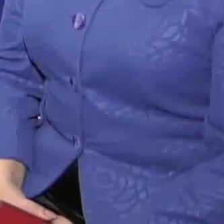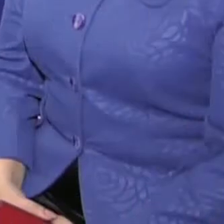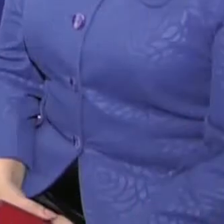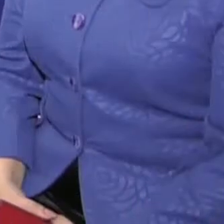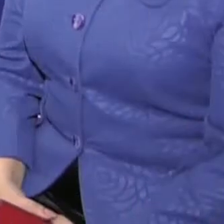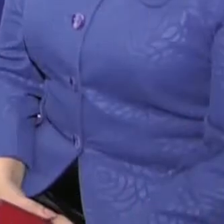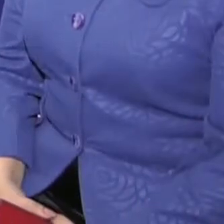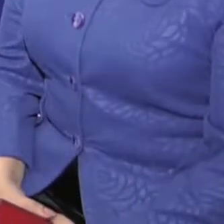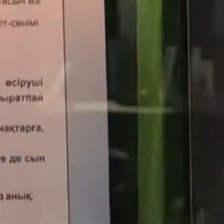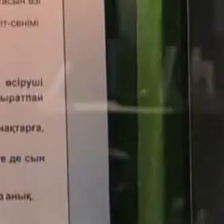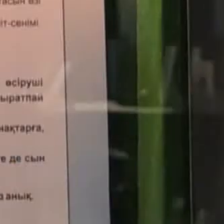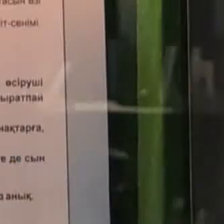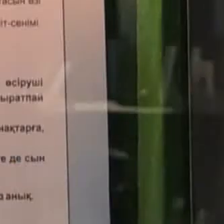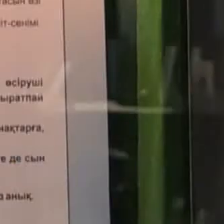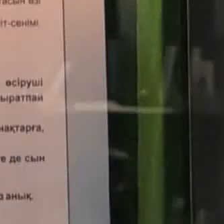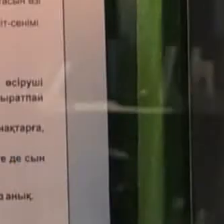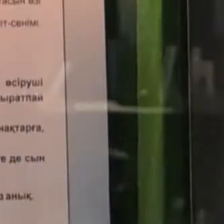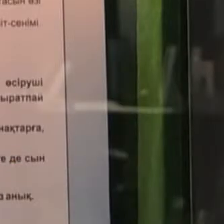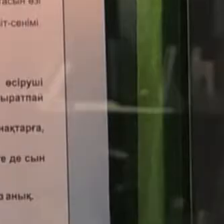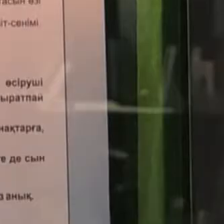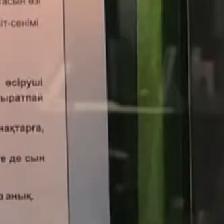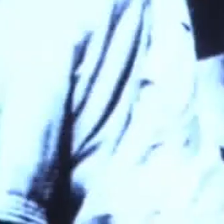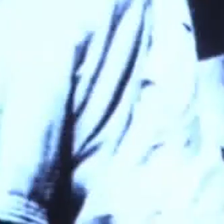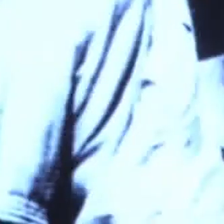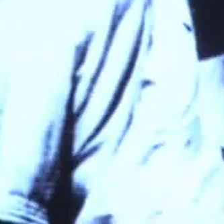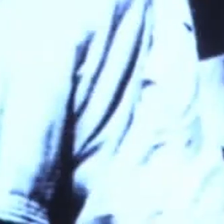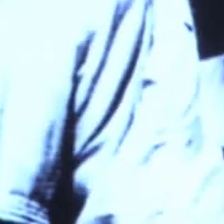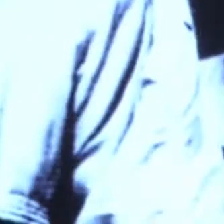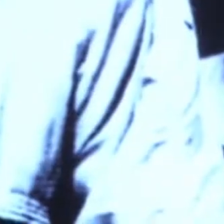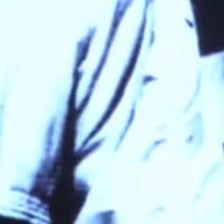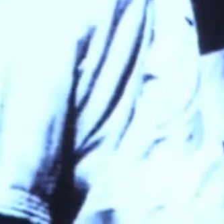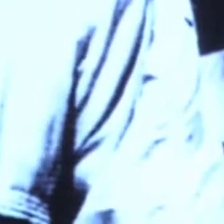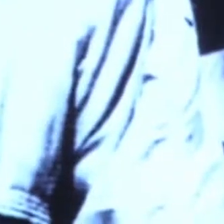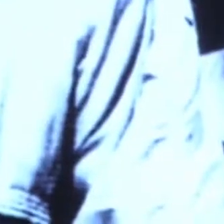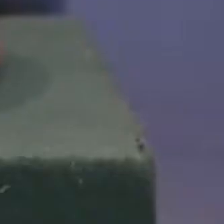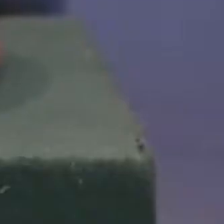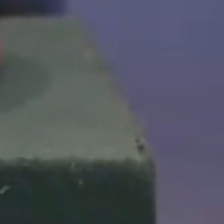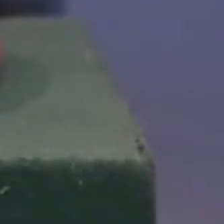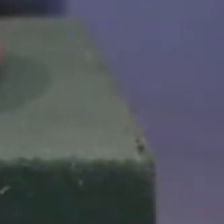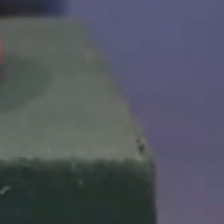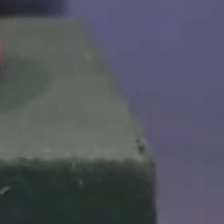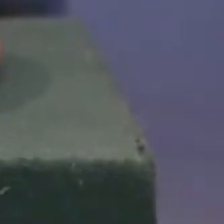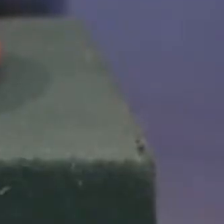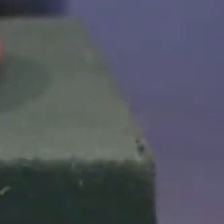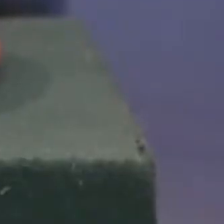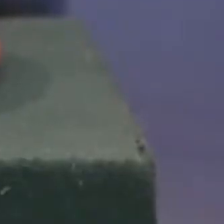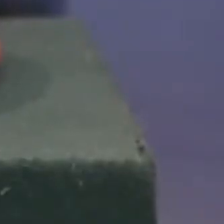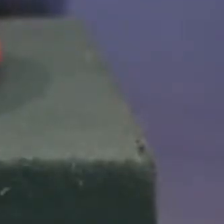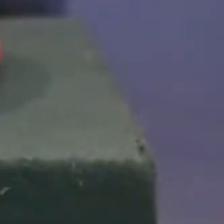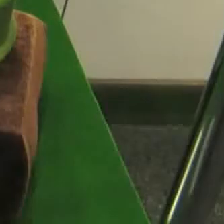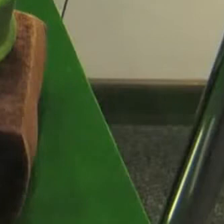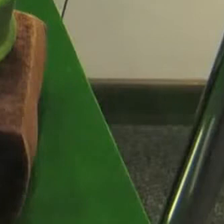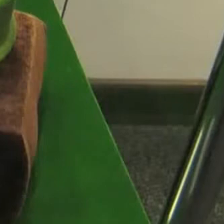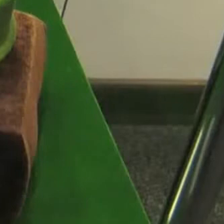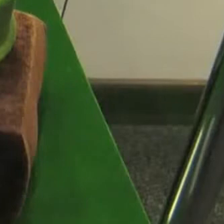К 120-летию Шакира Абен-Улы в музее-заповеднике Абая открылась специальная выставка. В ней представлены предметы, связанные с